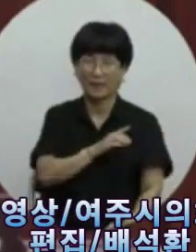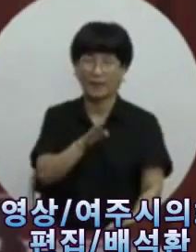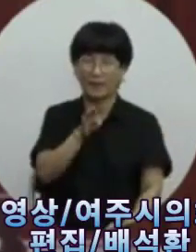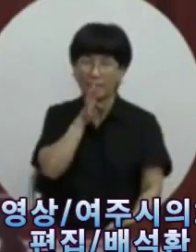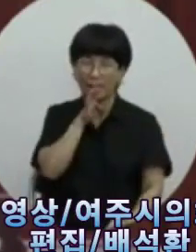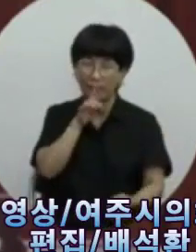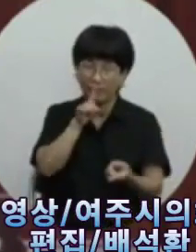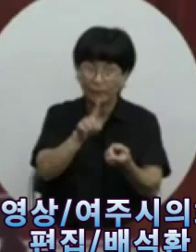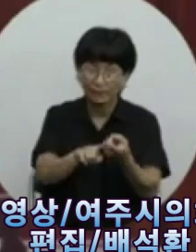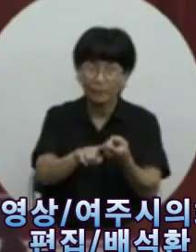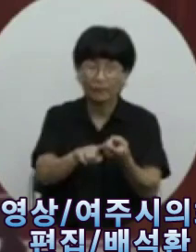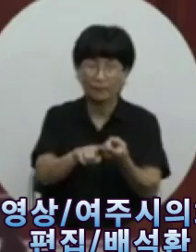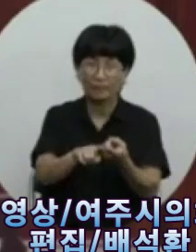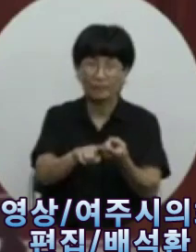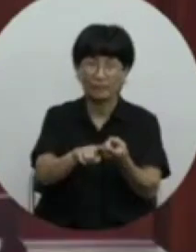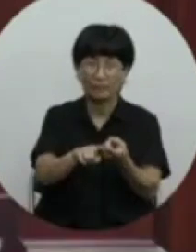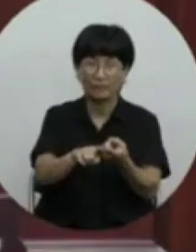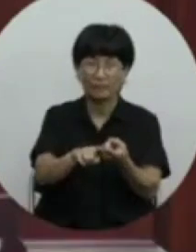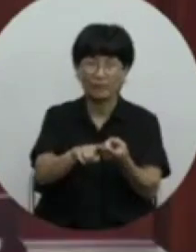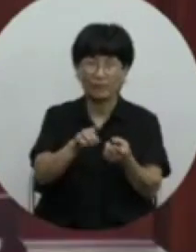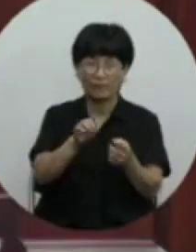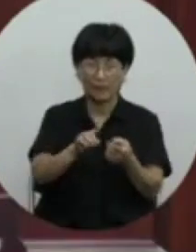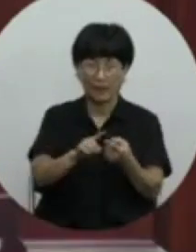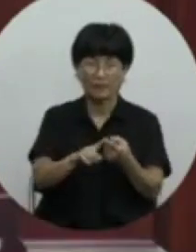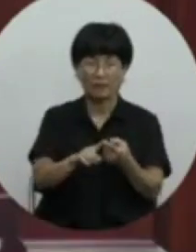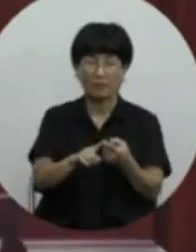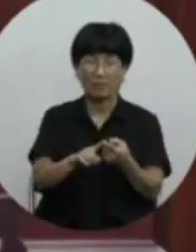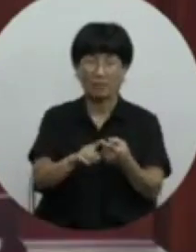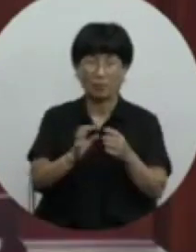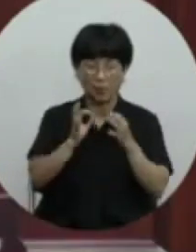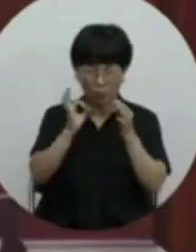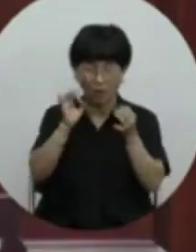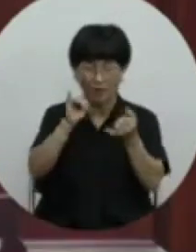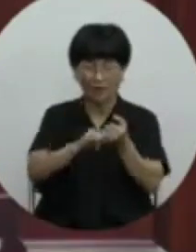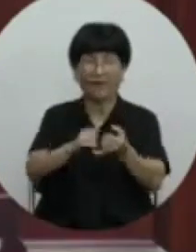심의가 되도록 모든 노력을 경주하겠습니다. 감사합니다.